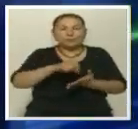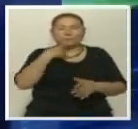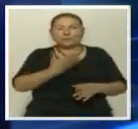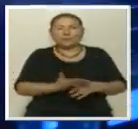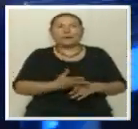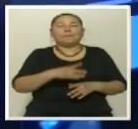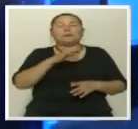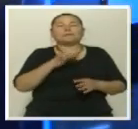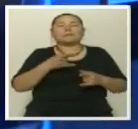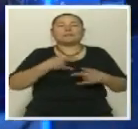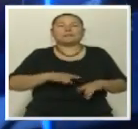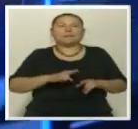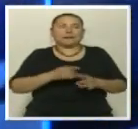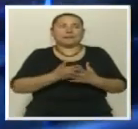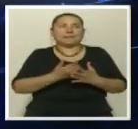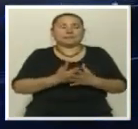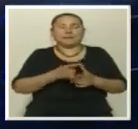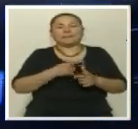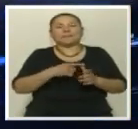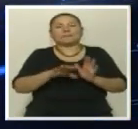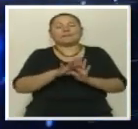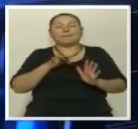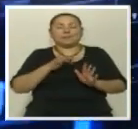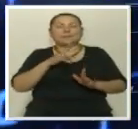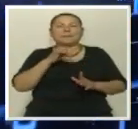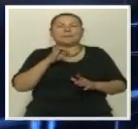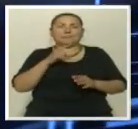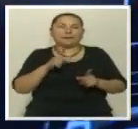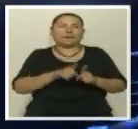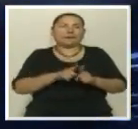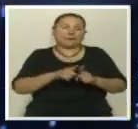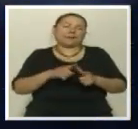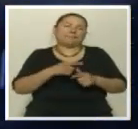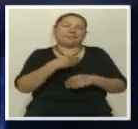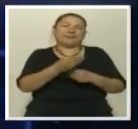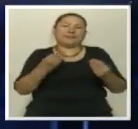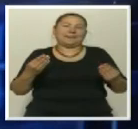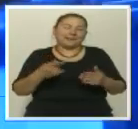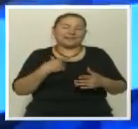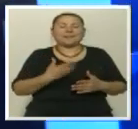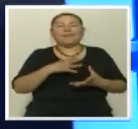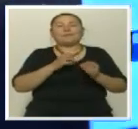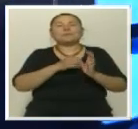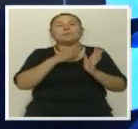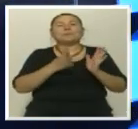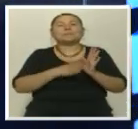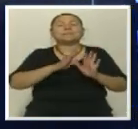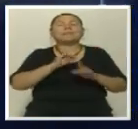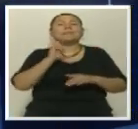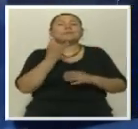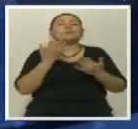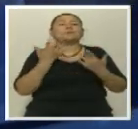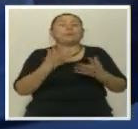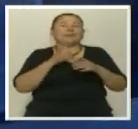еті баласы дүниеге келе қалса, атын сайлау, сайлау гүл деп қойып шаттанады. Наурыздың 19 күні өңірде қанша бала дүниеге келді,